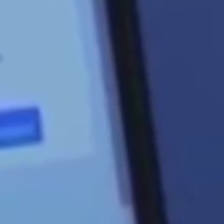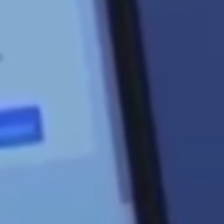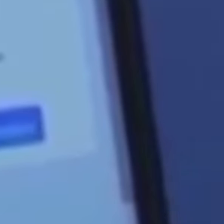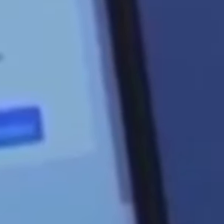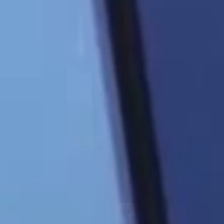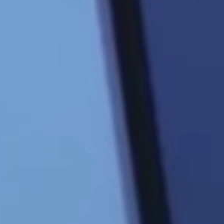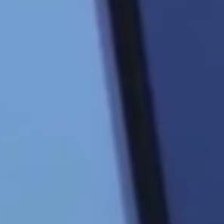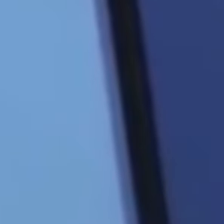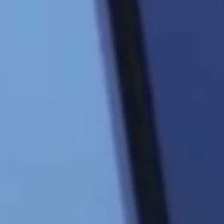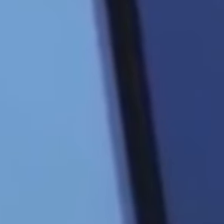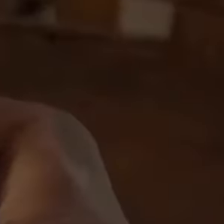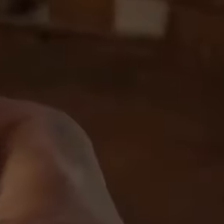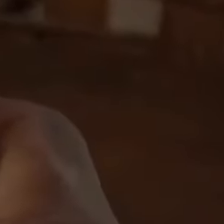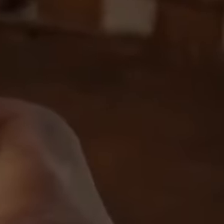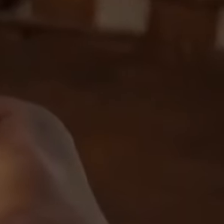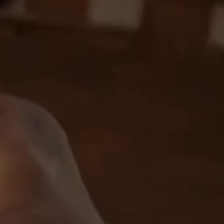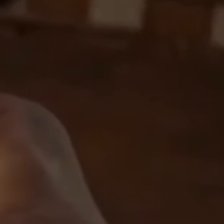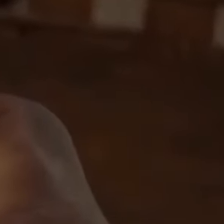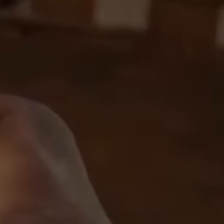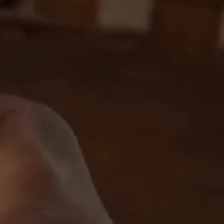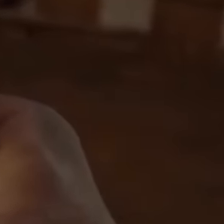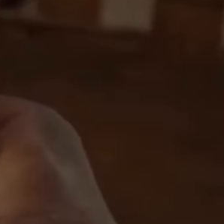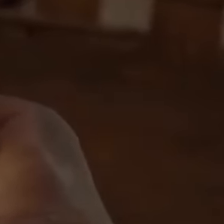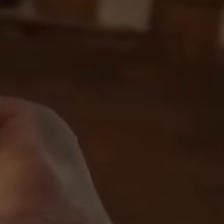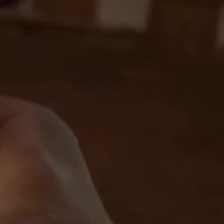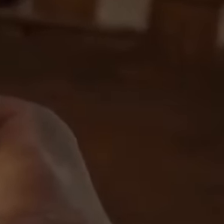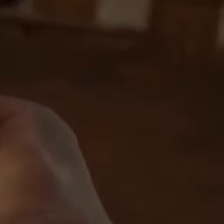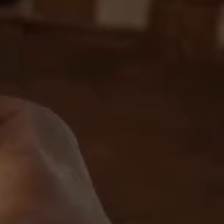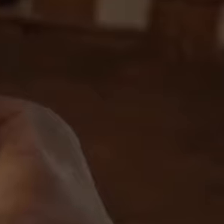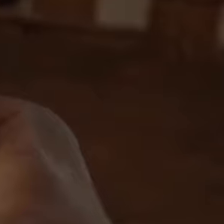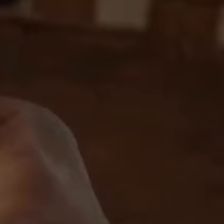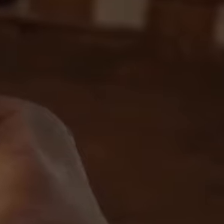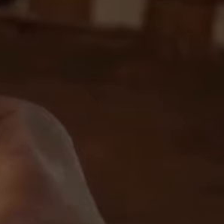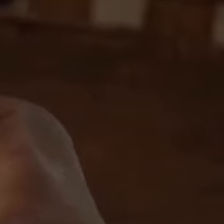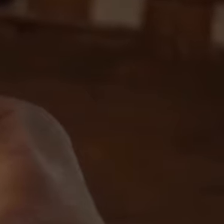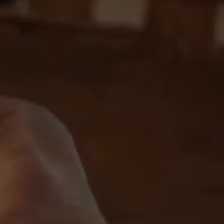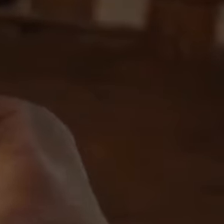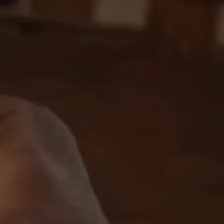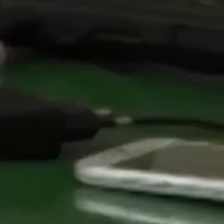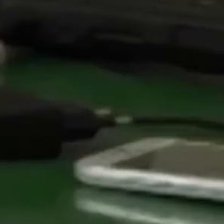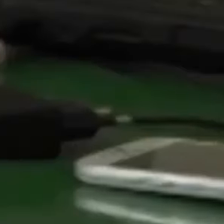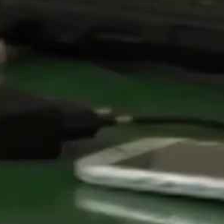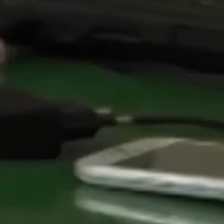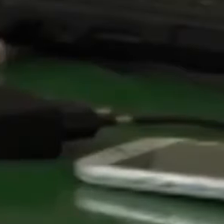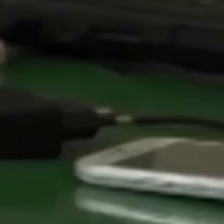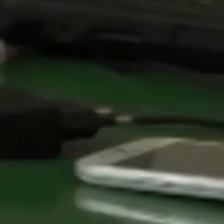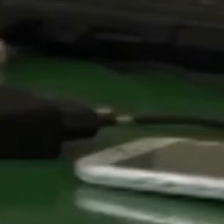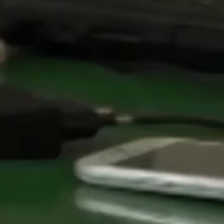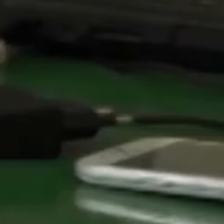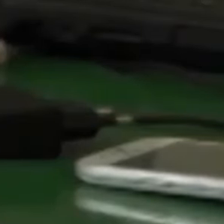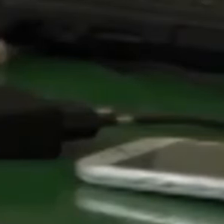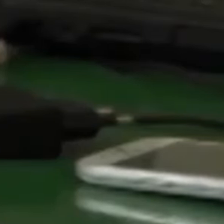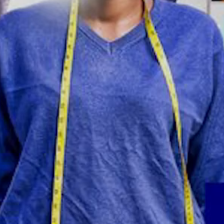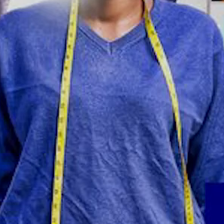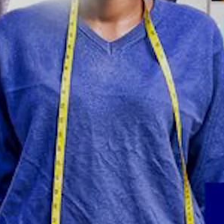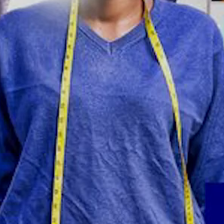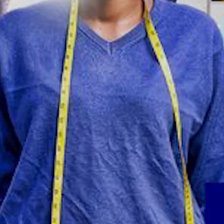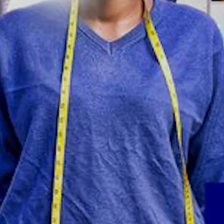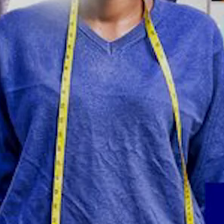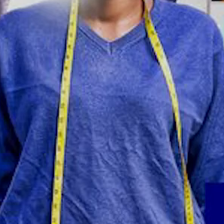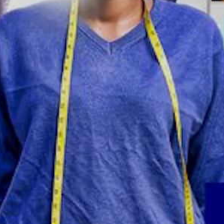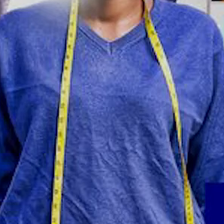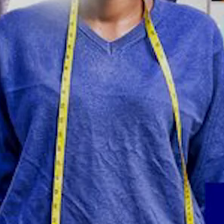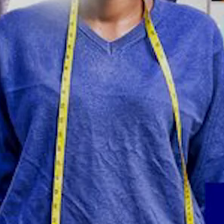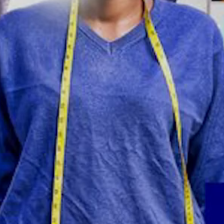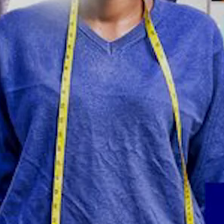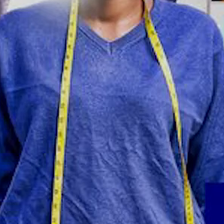outil digital novateur, l'on retrouve toutes les informations nécessaires et utiles en matière de création d'entreprise. Mise